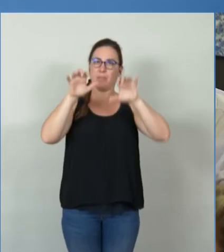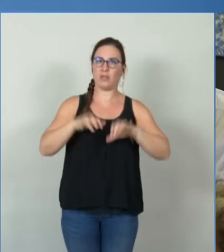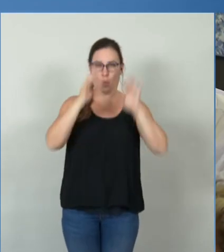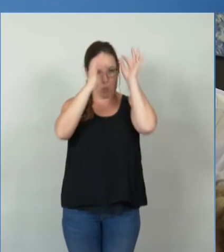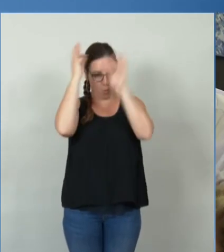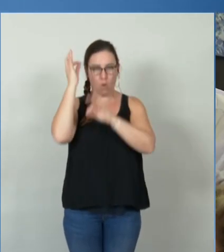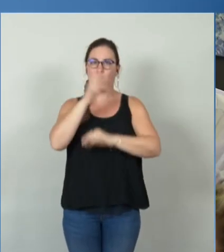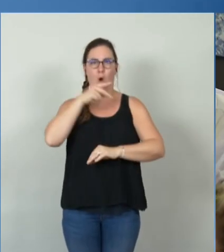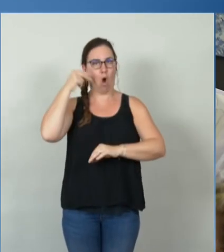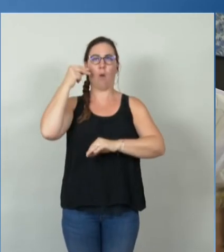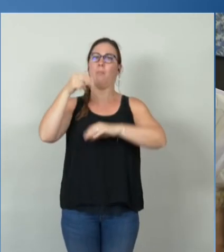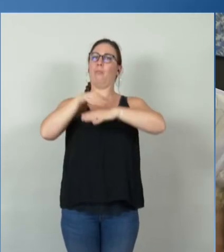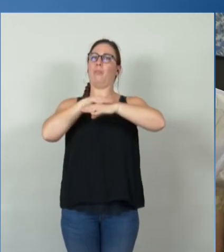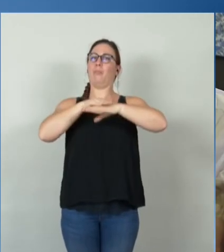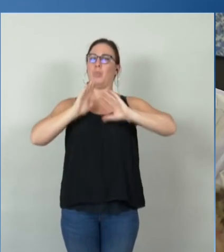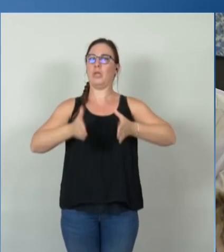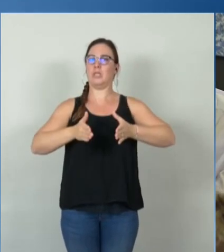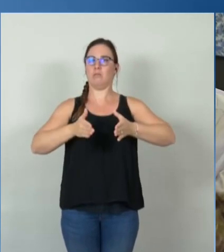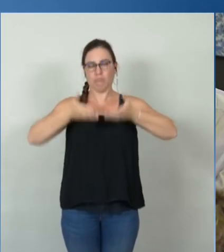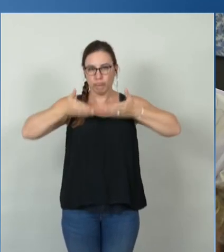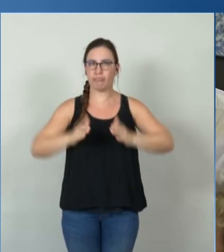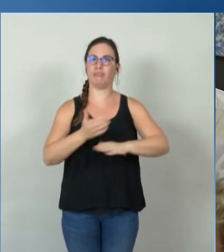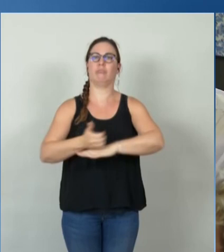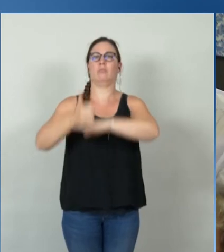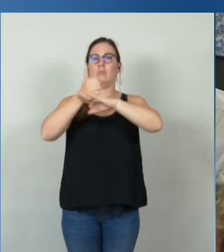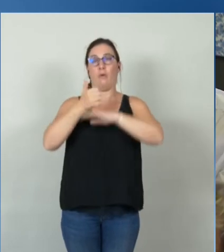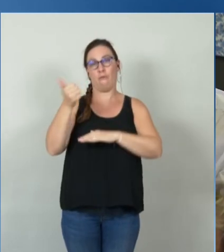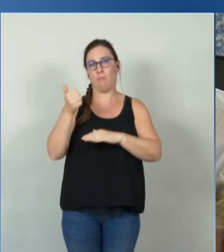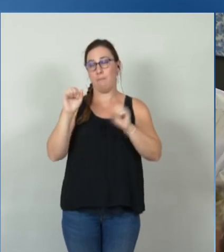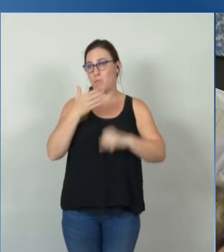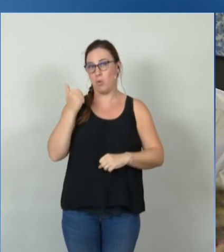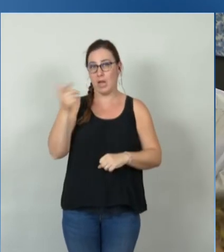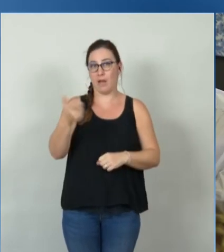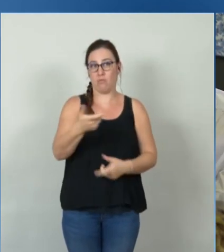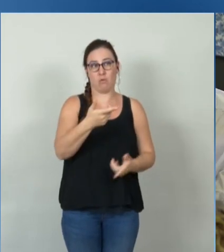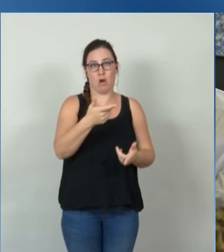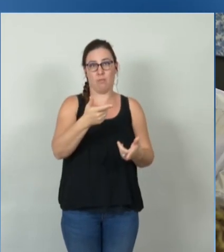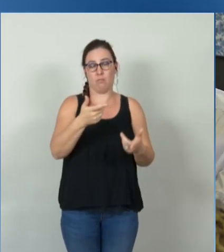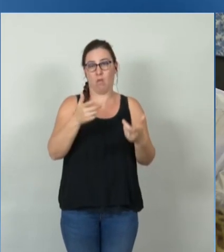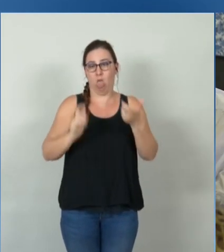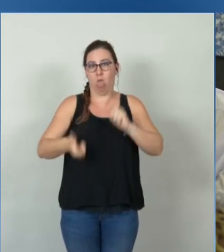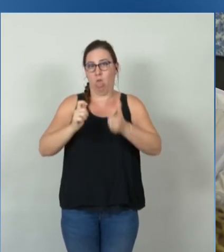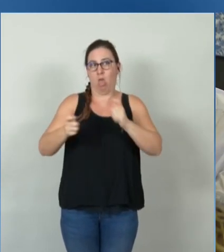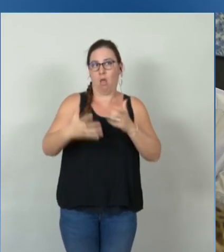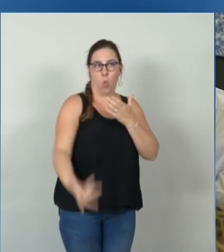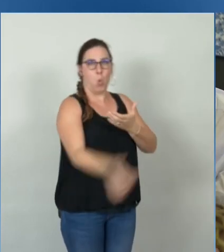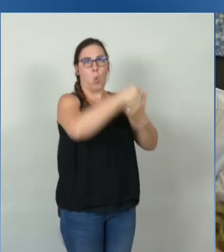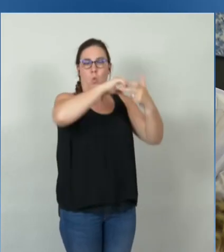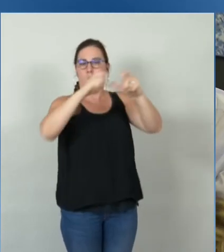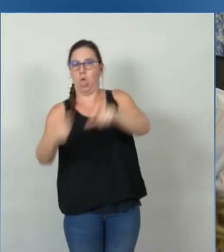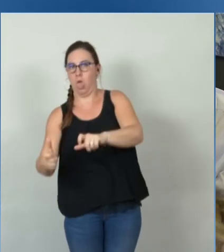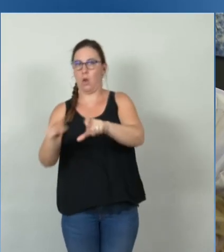qui a pris ses décisions et c'est vous avez entraîné ces collaborateurs et l'institution municipale